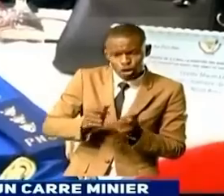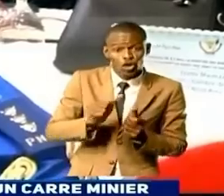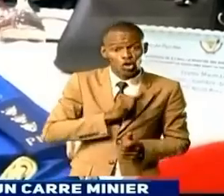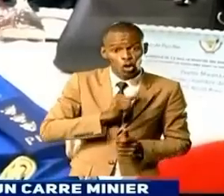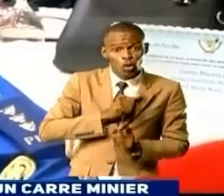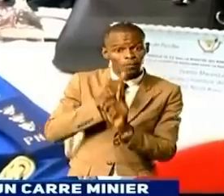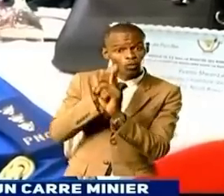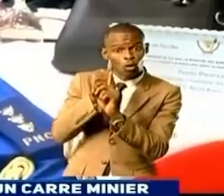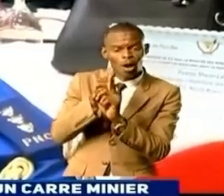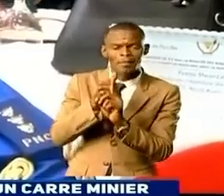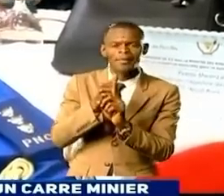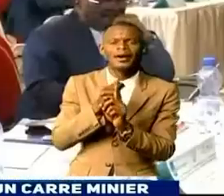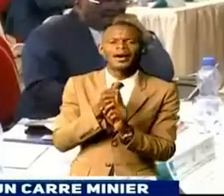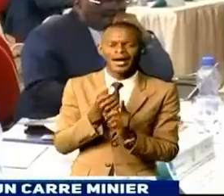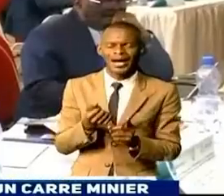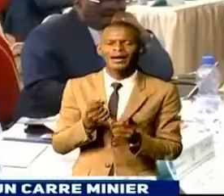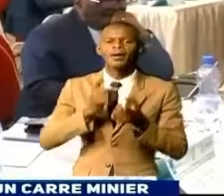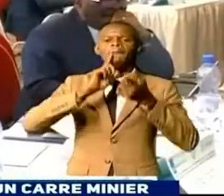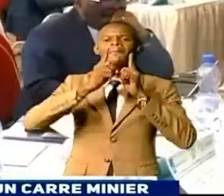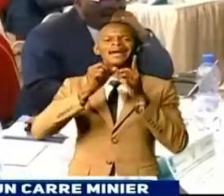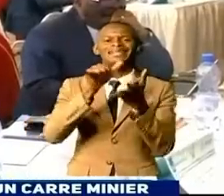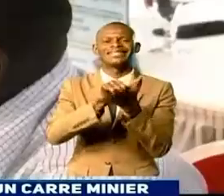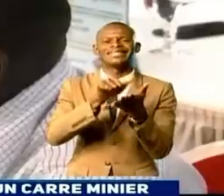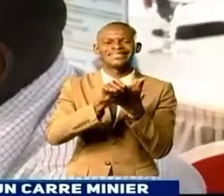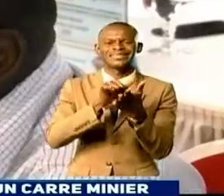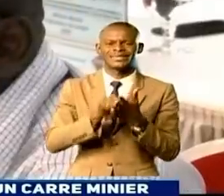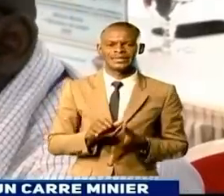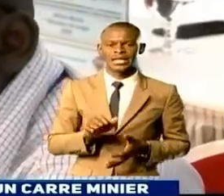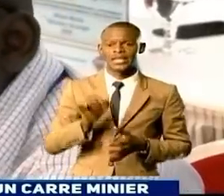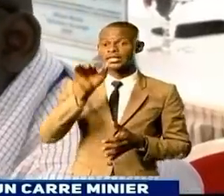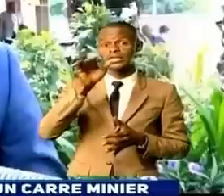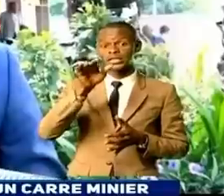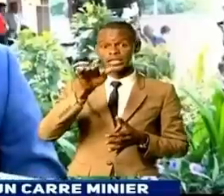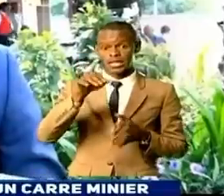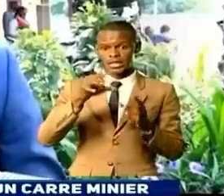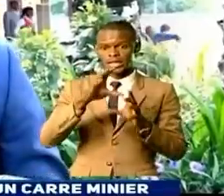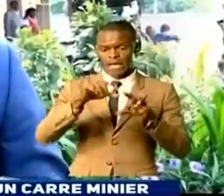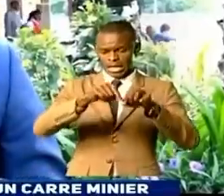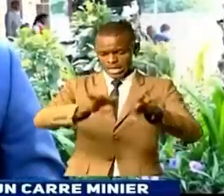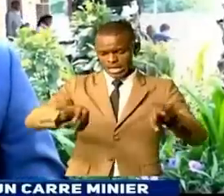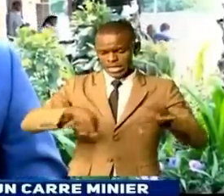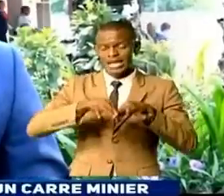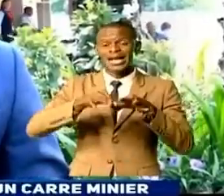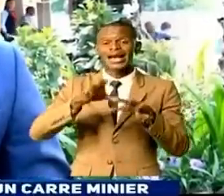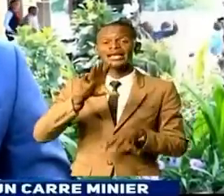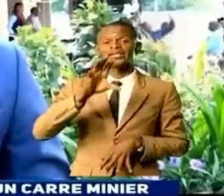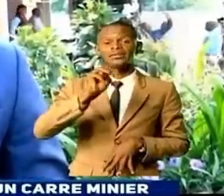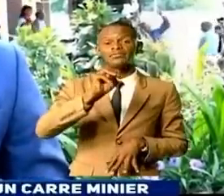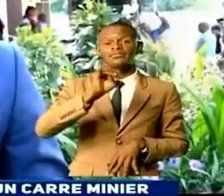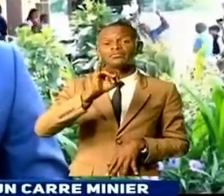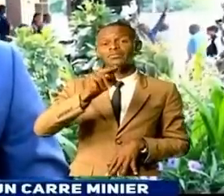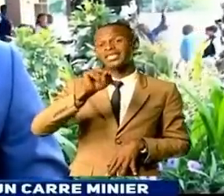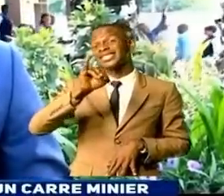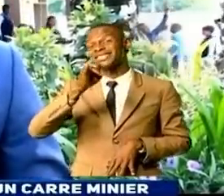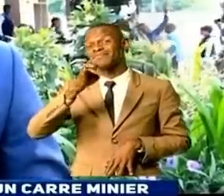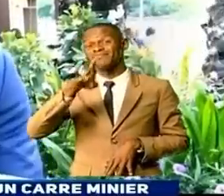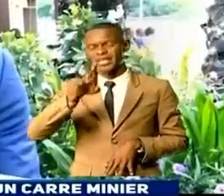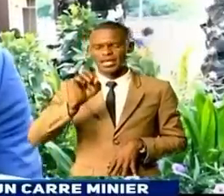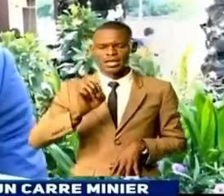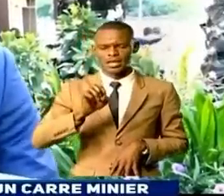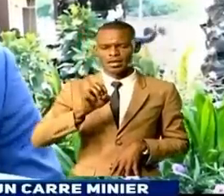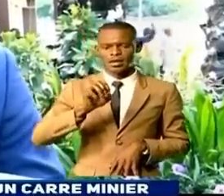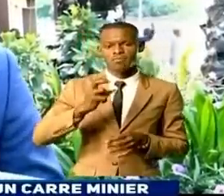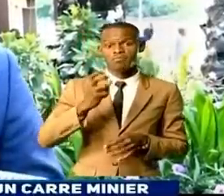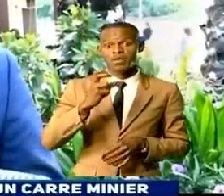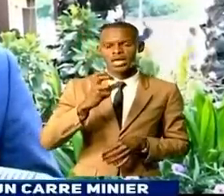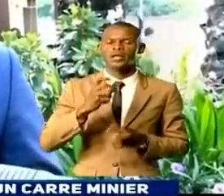d'octroi du droit minier et superficiaire conformément au code minier. Cette procédure, elle est dans la loi et dans les règlements. Pour